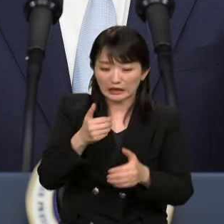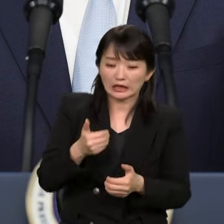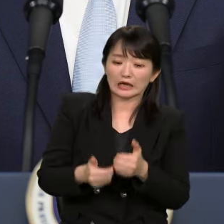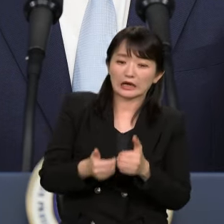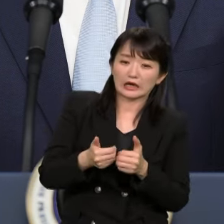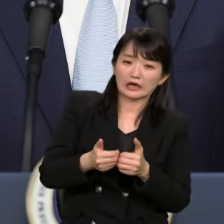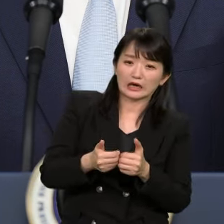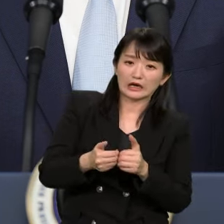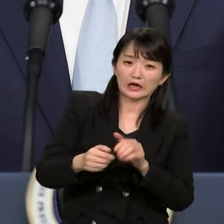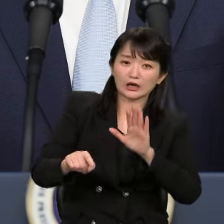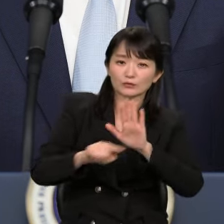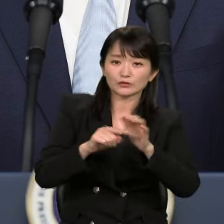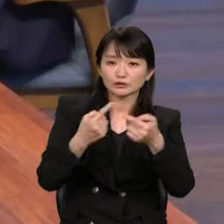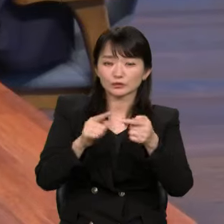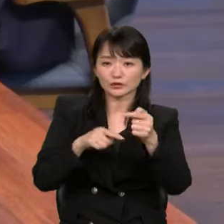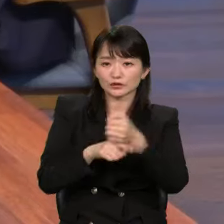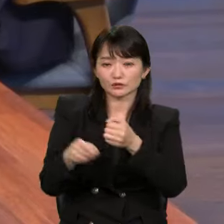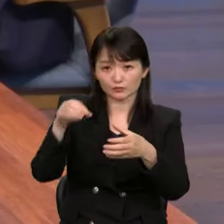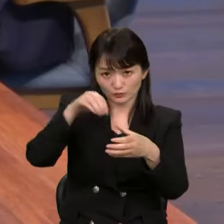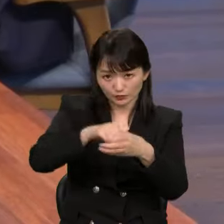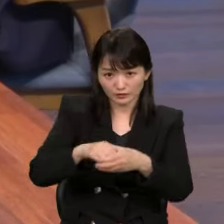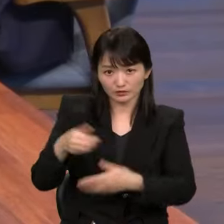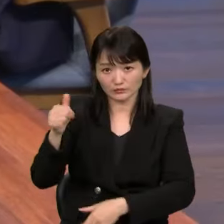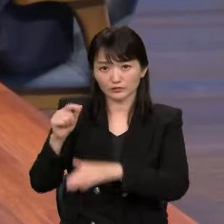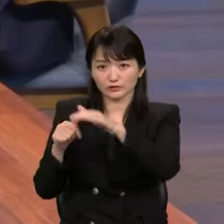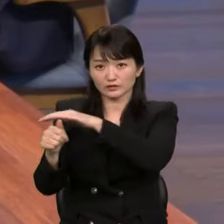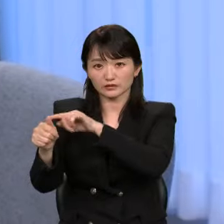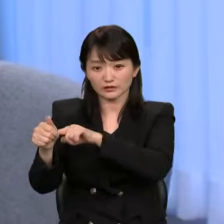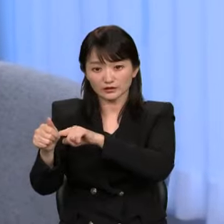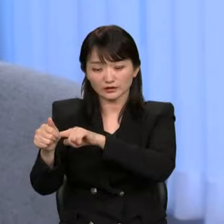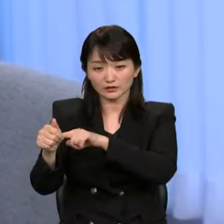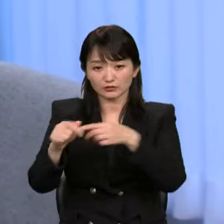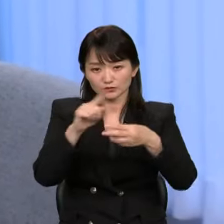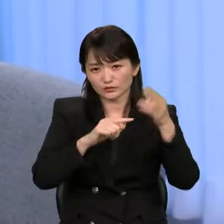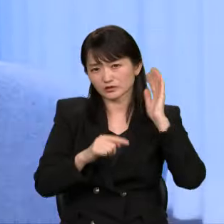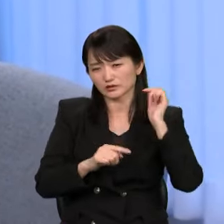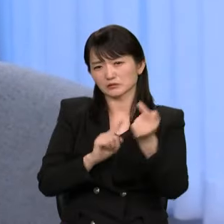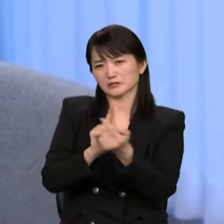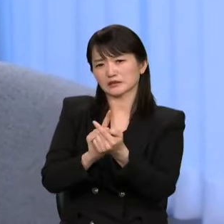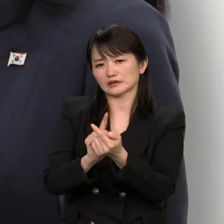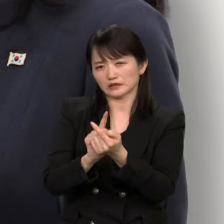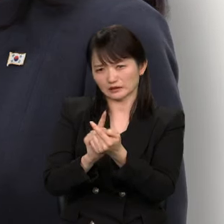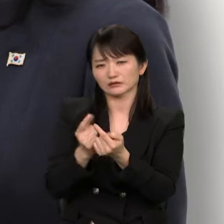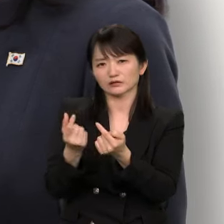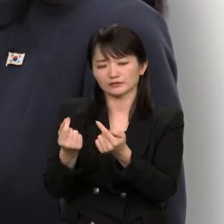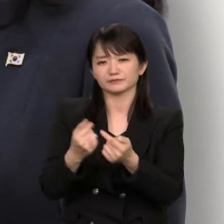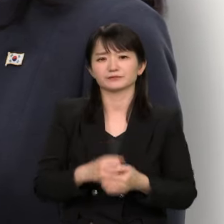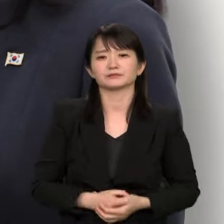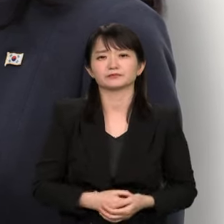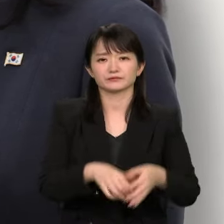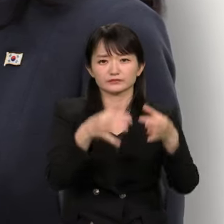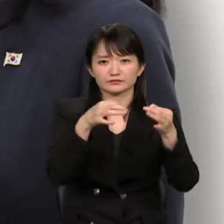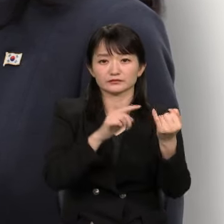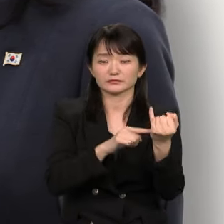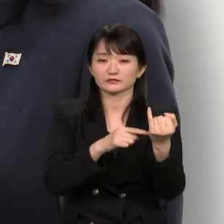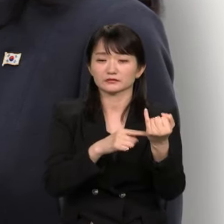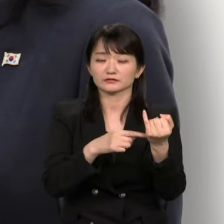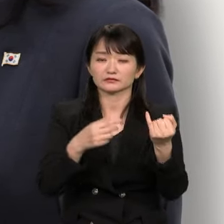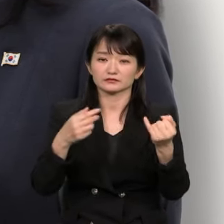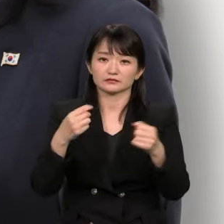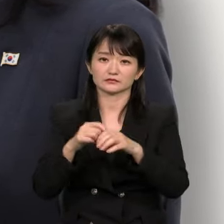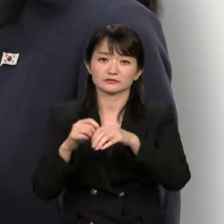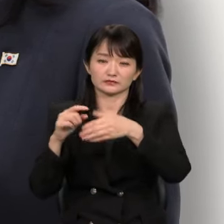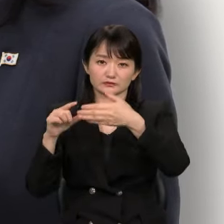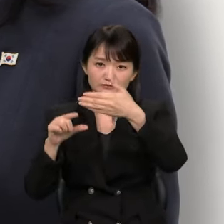새롭게 부정평가 이유로 올랐는데 한동훈 국민의힘 대표 면담 등의 여파로 풀이됩니다. 김 여사 문제는 지난달 첫째 주 조사